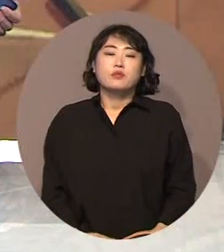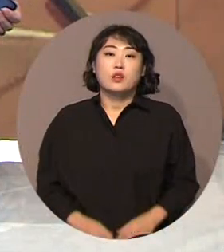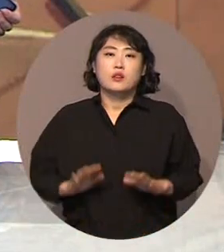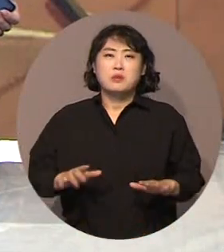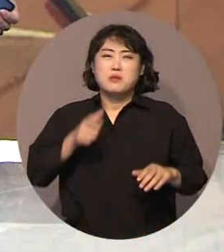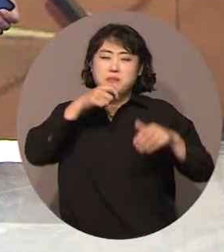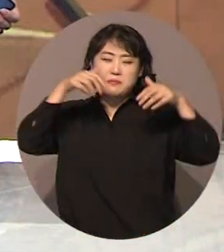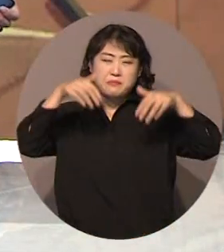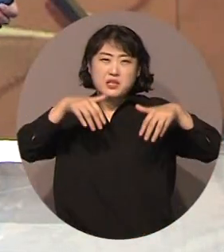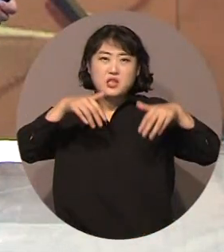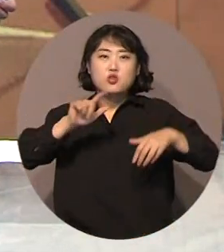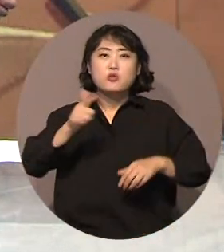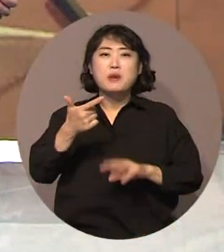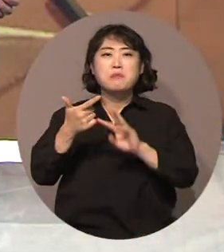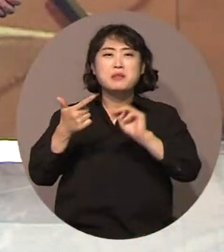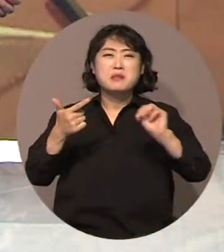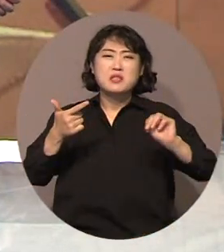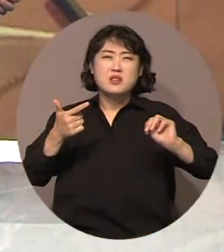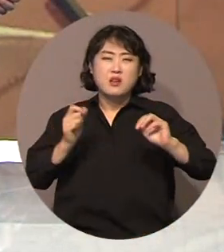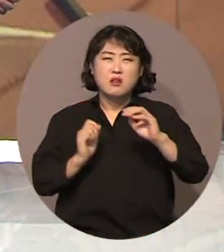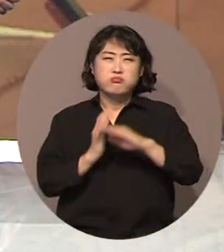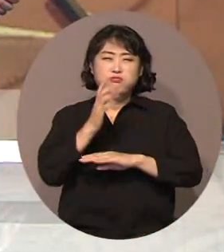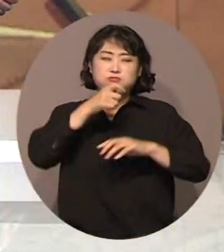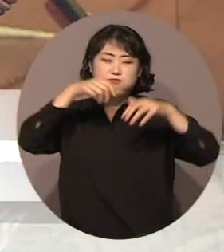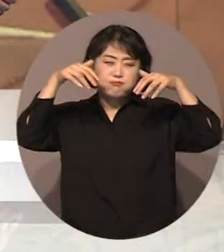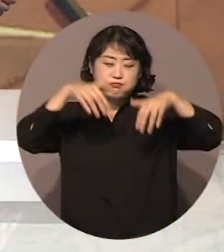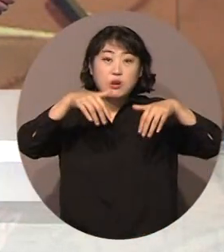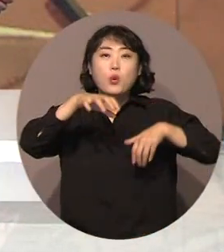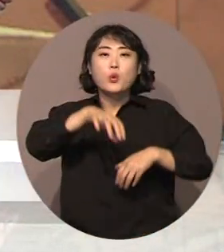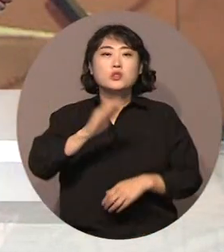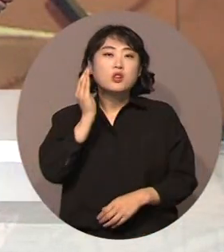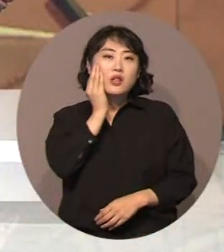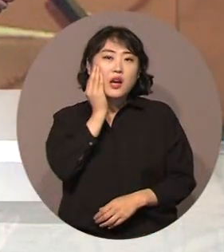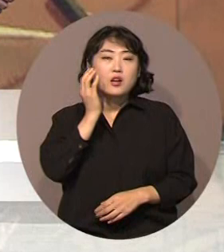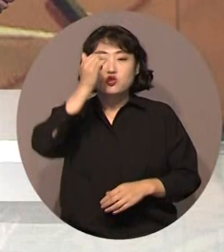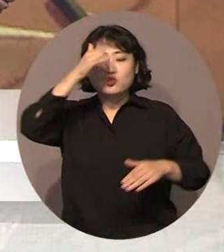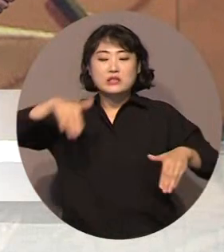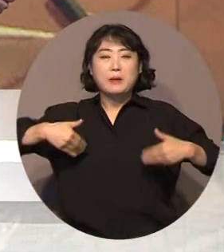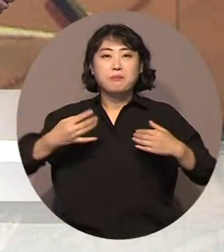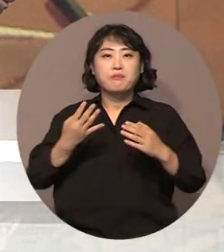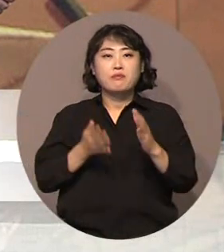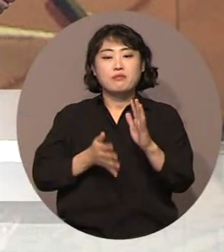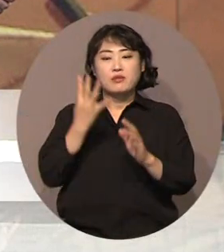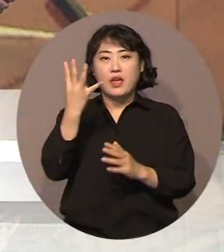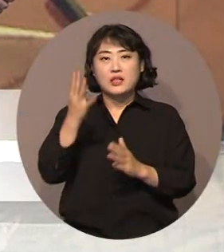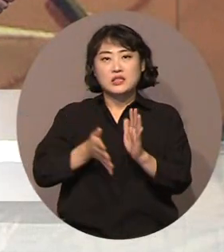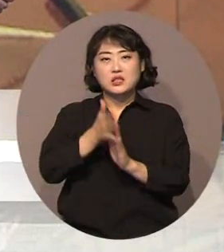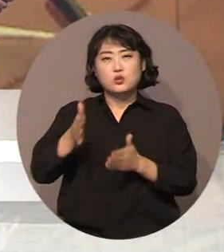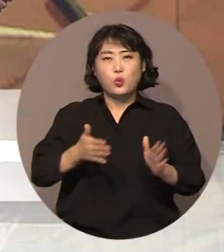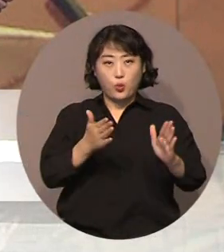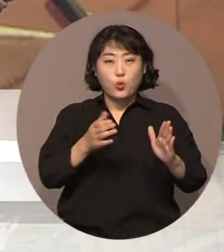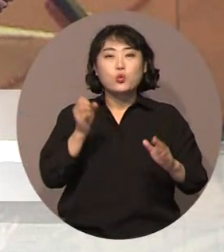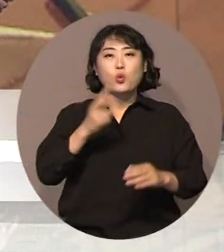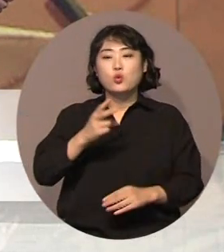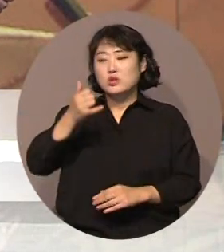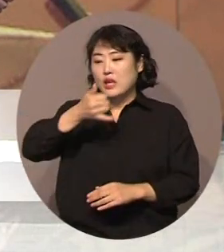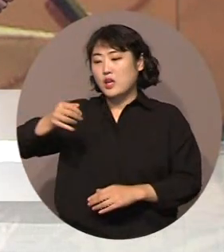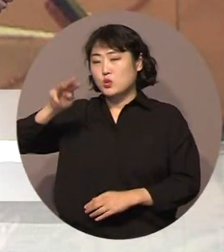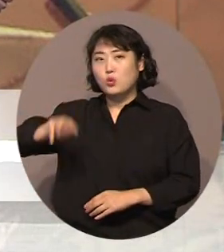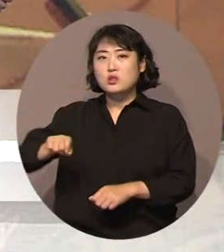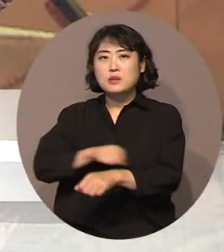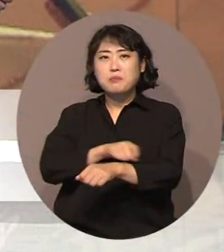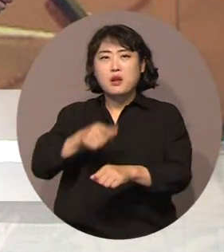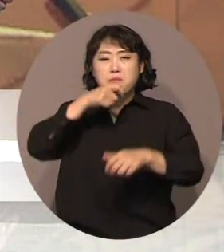이번 집중호우로 600mm가 넘는 폭우가 쏟아진 청양 등 충남 4개 시군과 세종이 특별